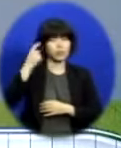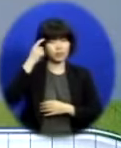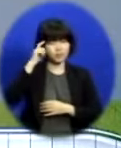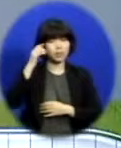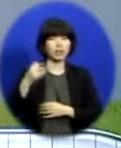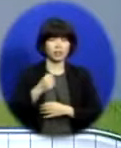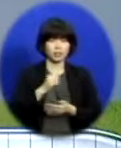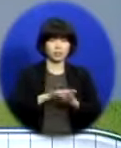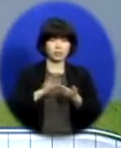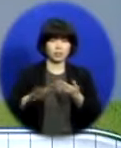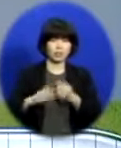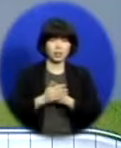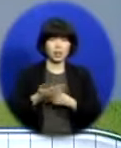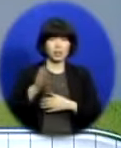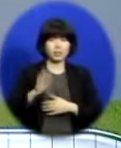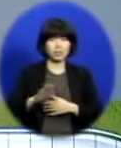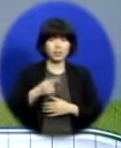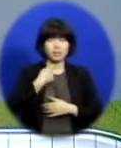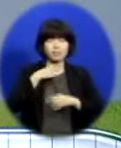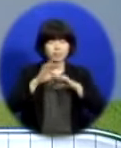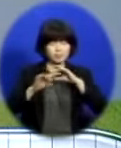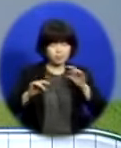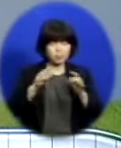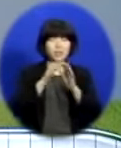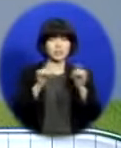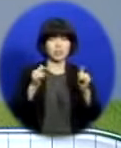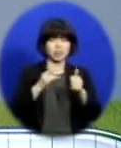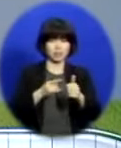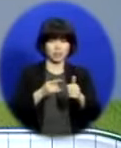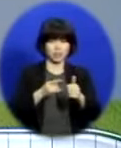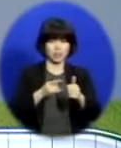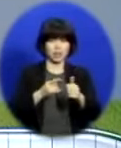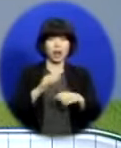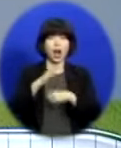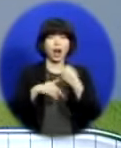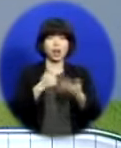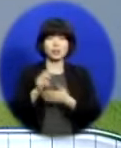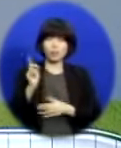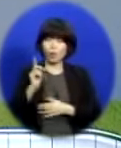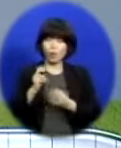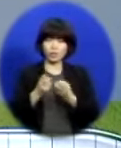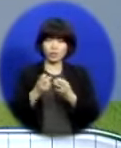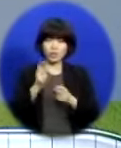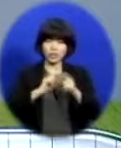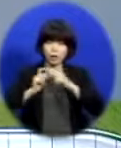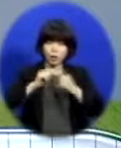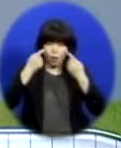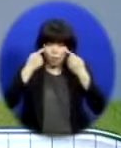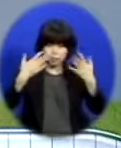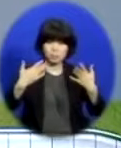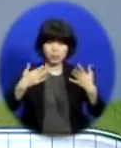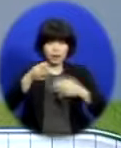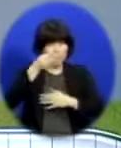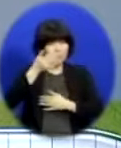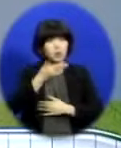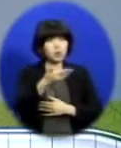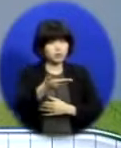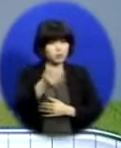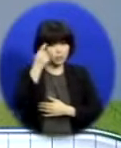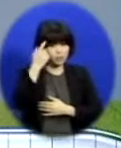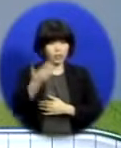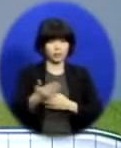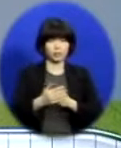거죠 그런데 갈급한 사람에게는 하나님이 어떻게 더 분명하게 보여